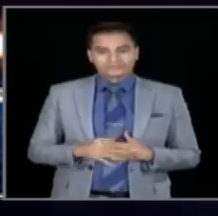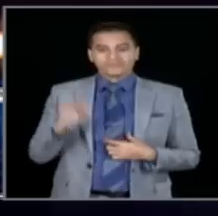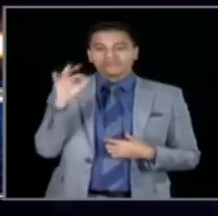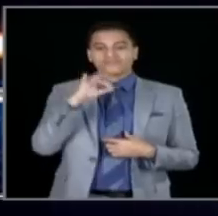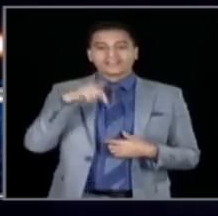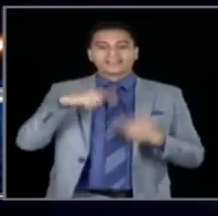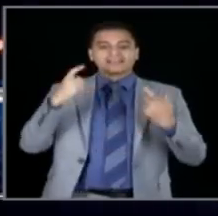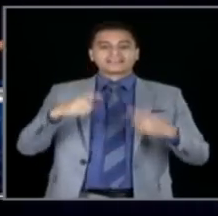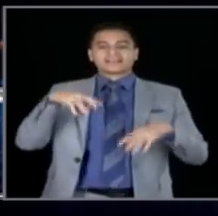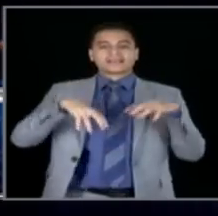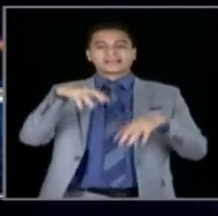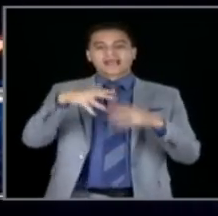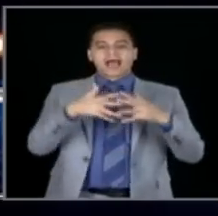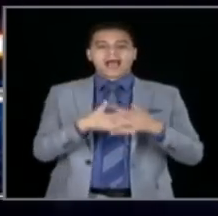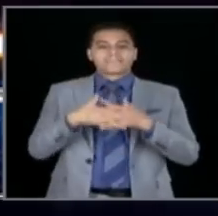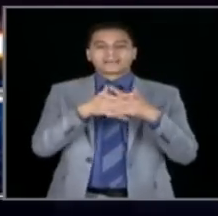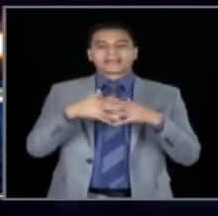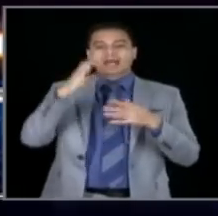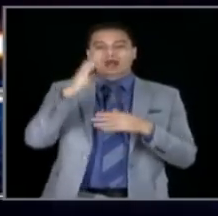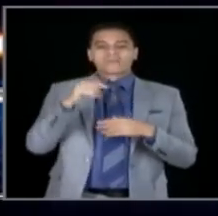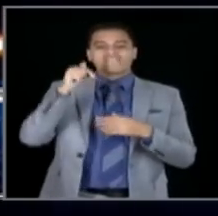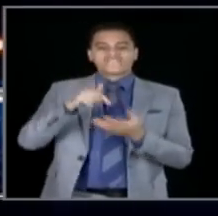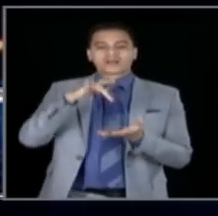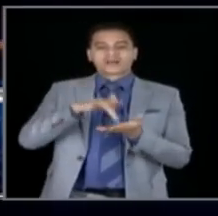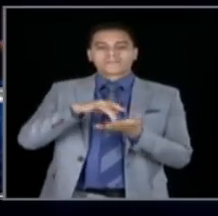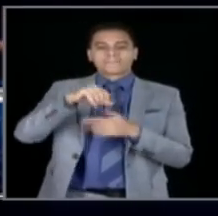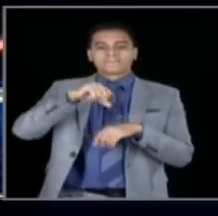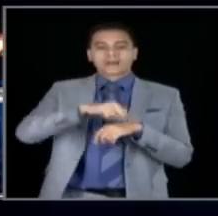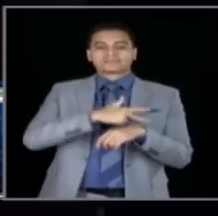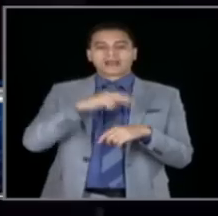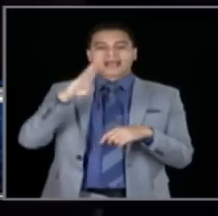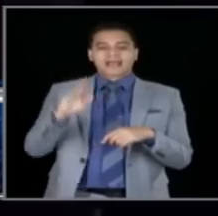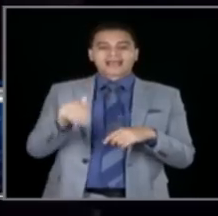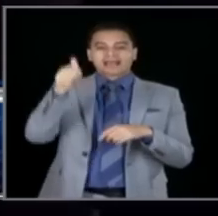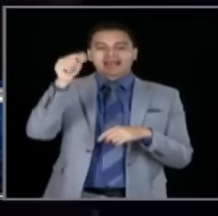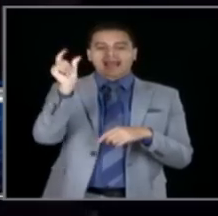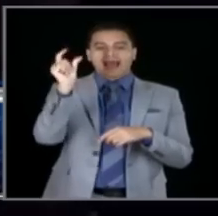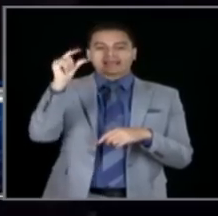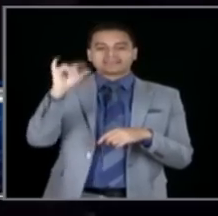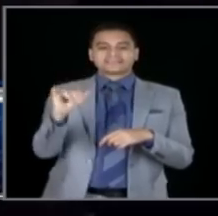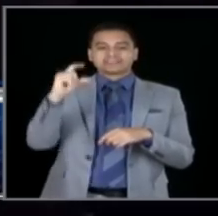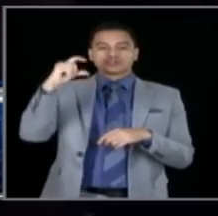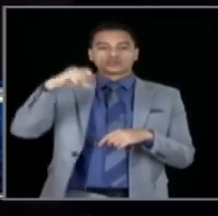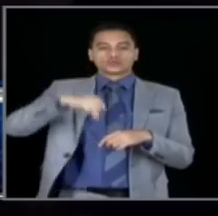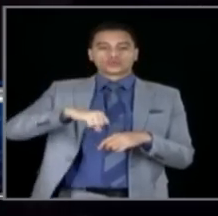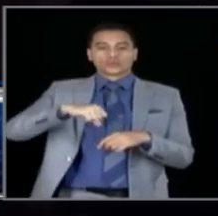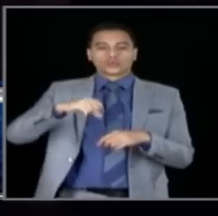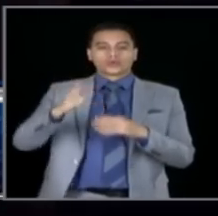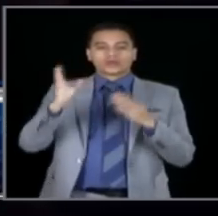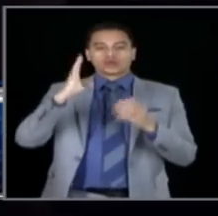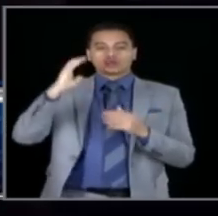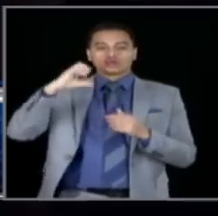في أي من دول أمريكا الجنوبية تقع قرية كانديدو جودوي